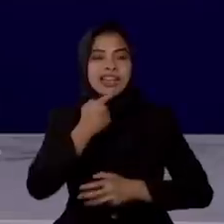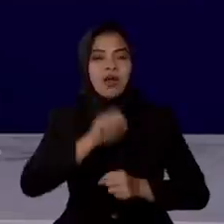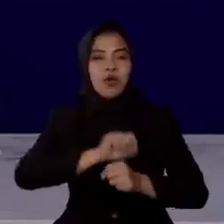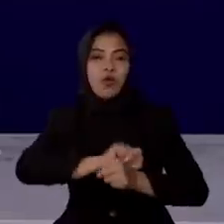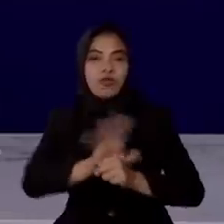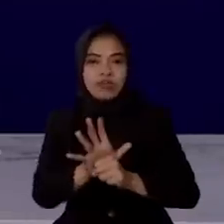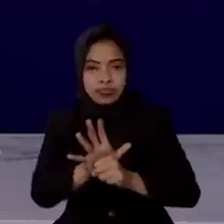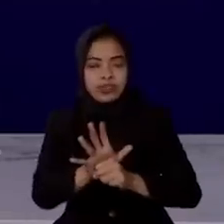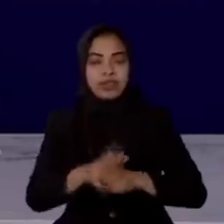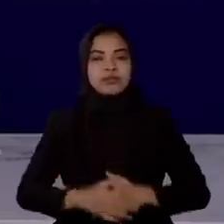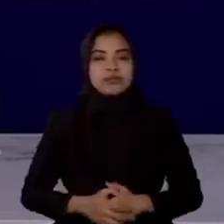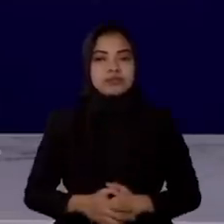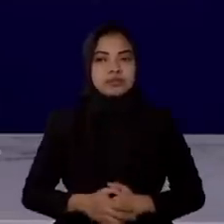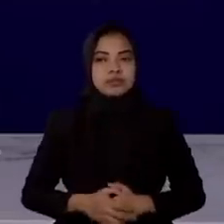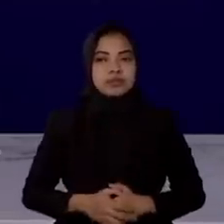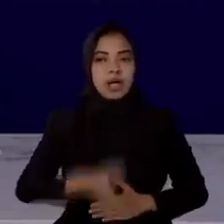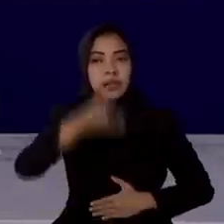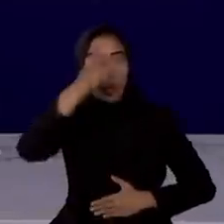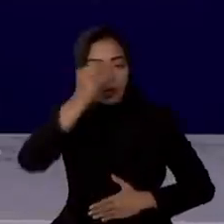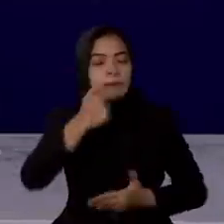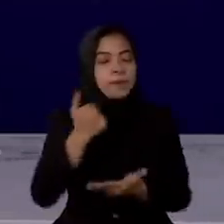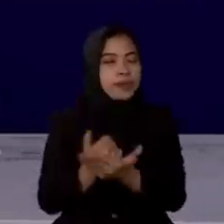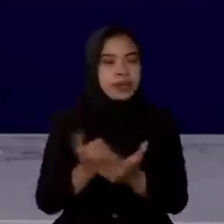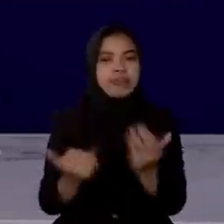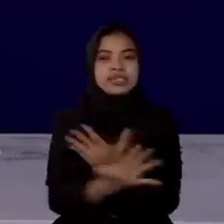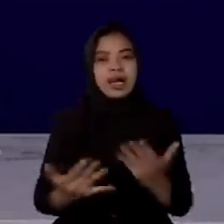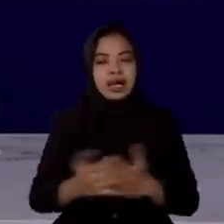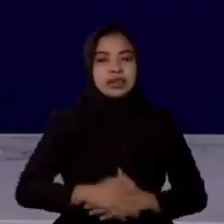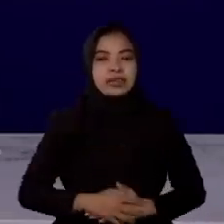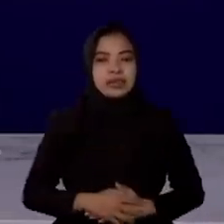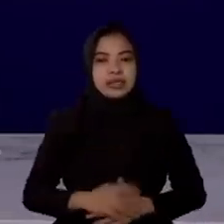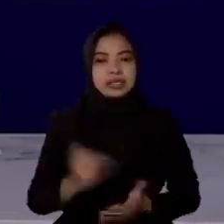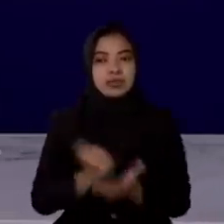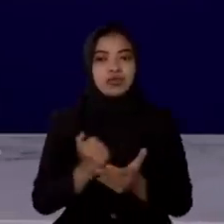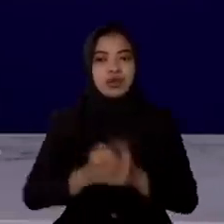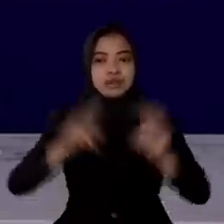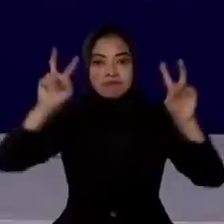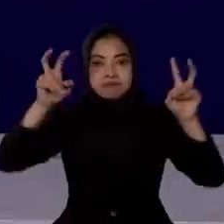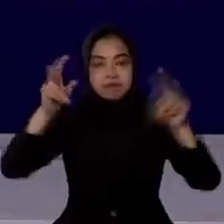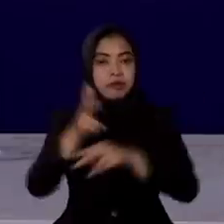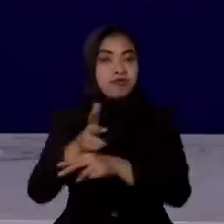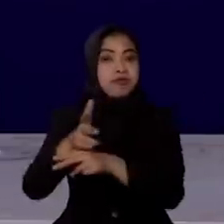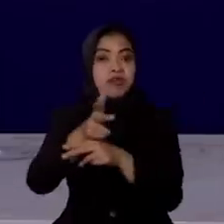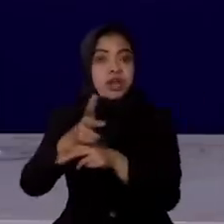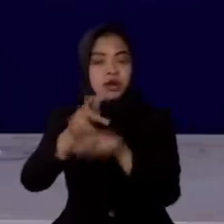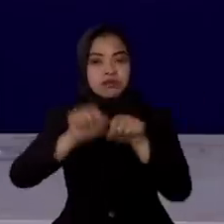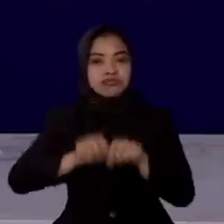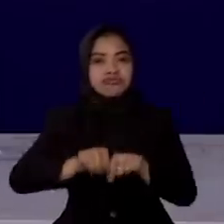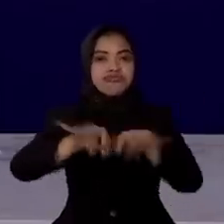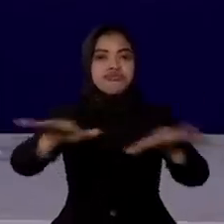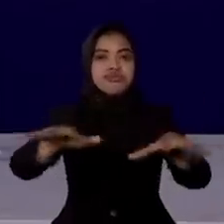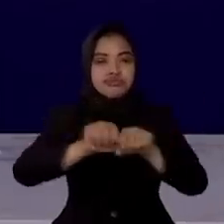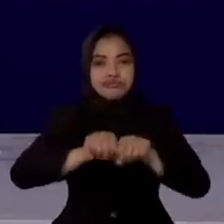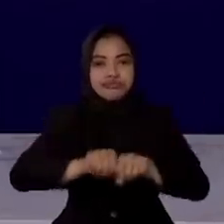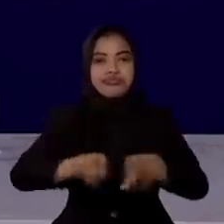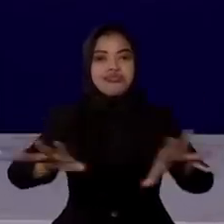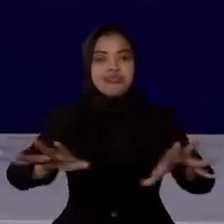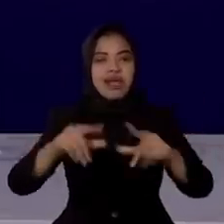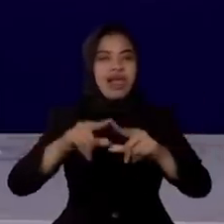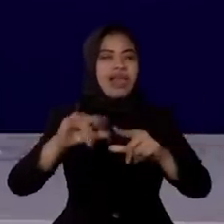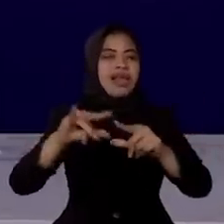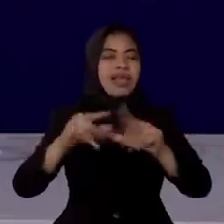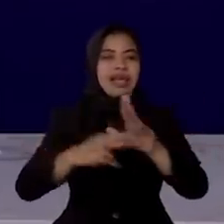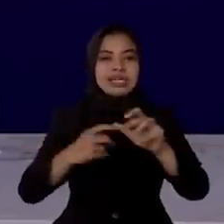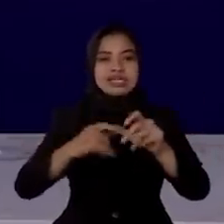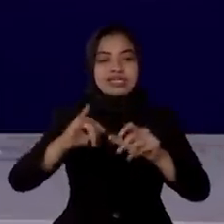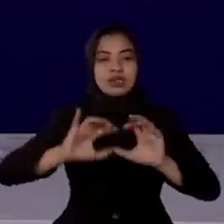COVID-19. Penting untuk diketahui oleh masyarakat bahwa konten pada video yang disebarkan oleh kelompok